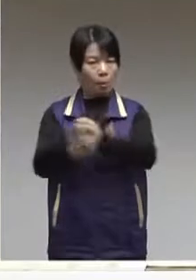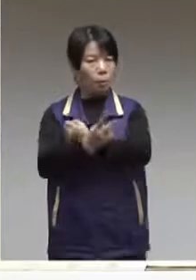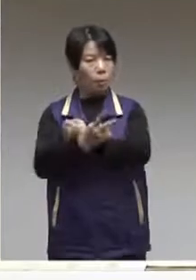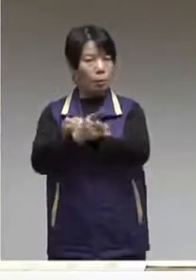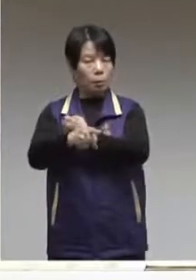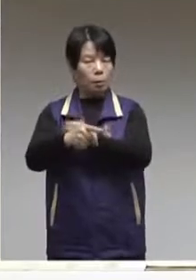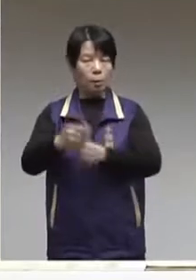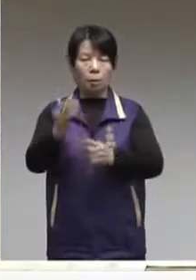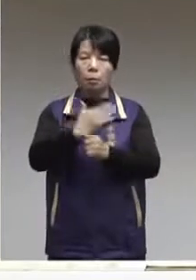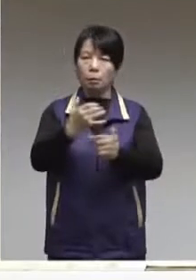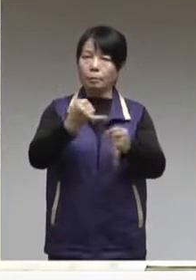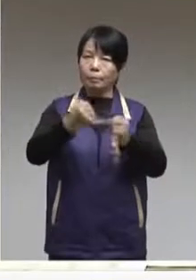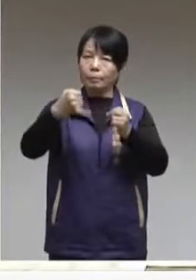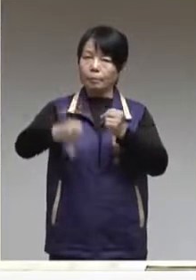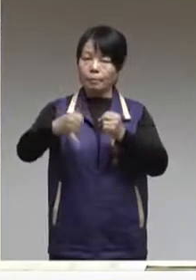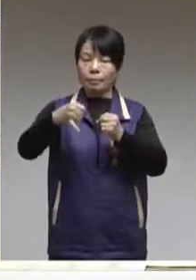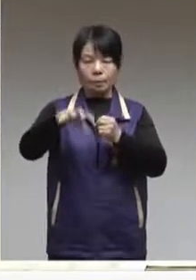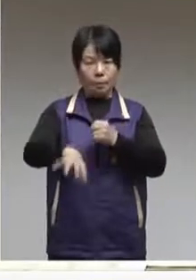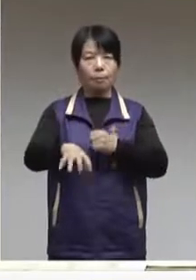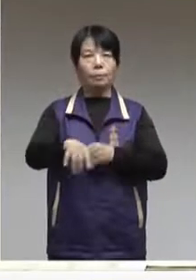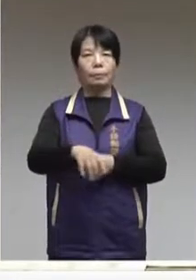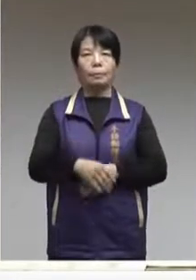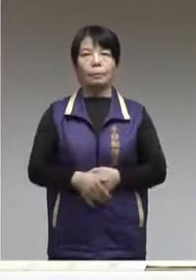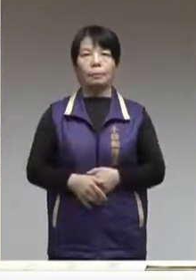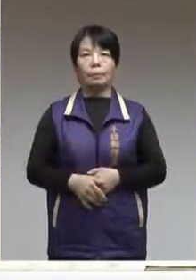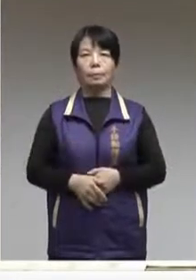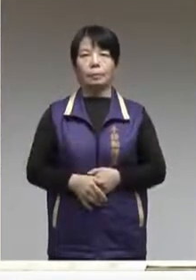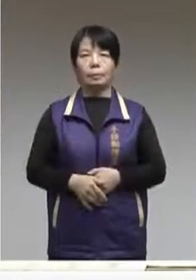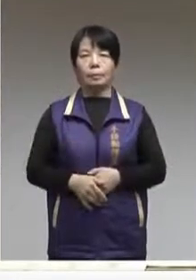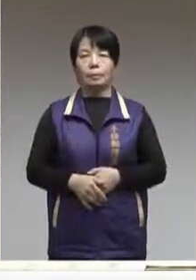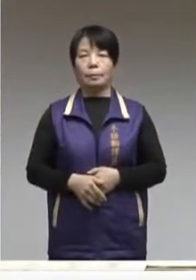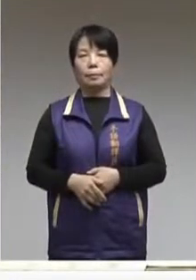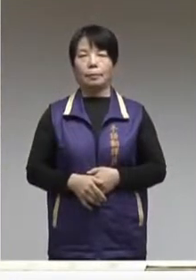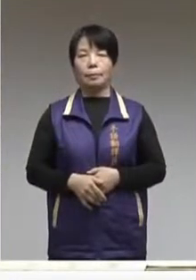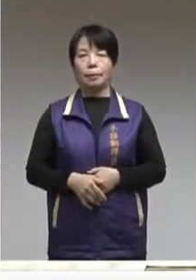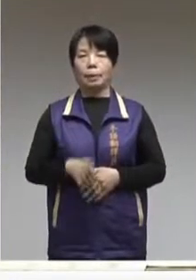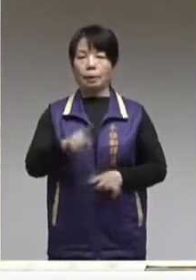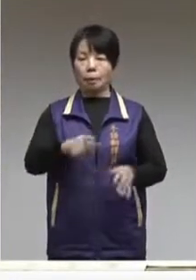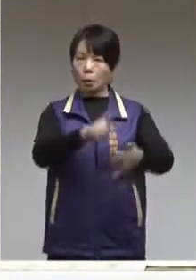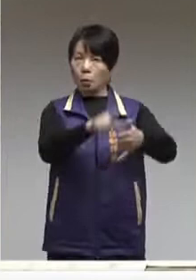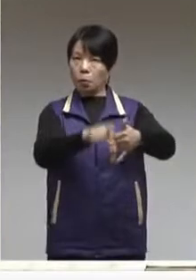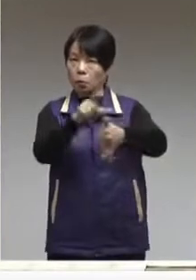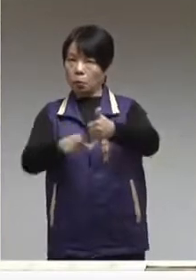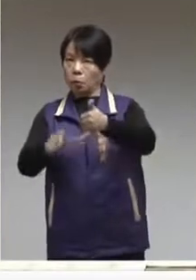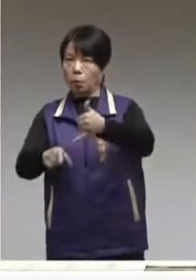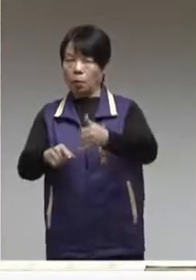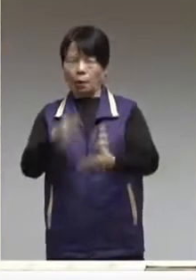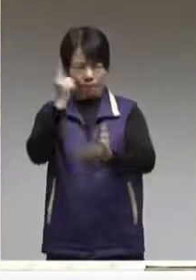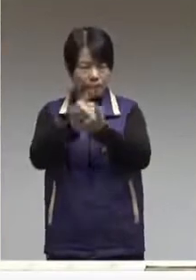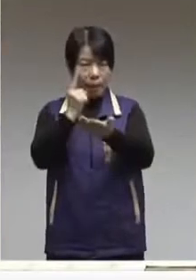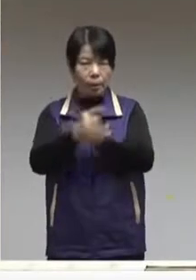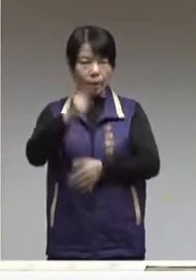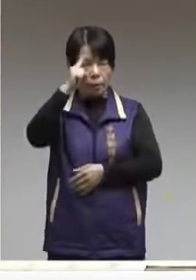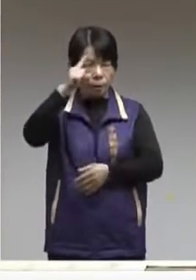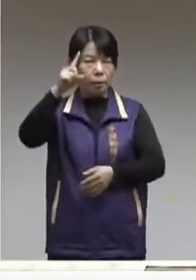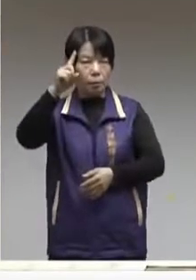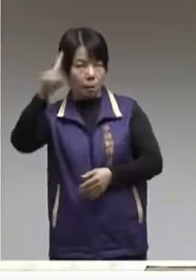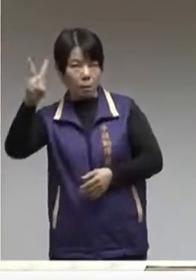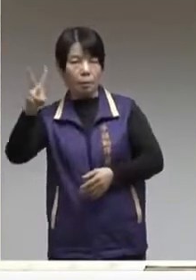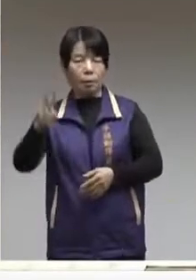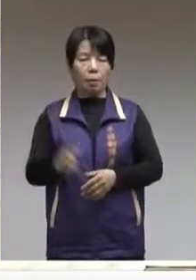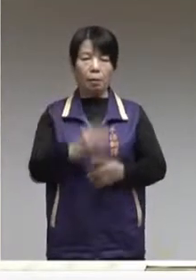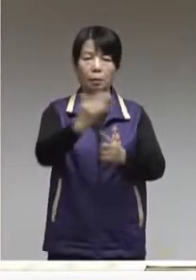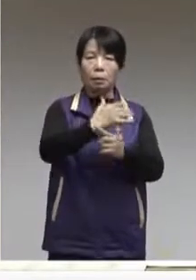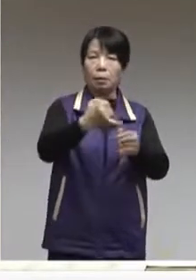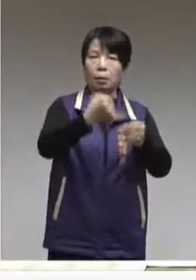在旗津地区，所以真的要拜托大家。好、哦，因为这类个案数大概有看到，一天两天内底，啊，咱之